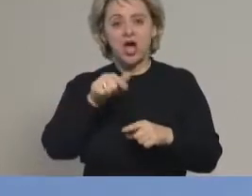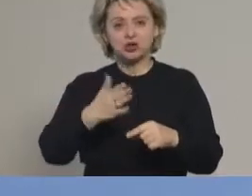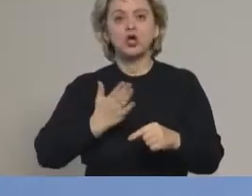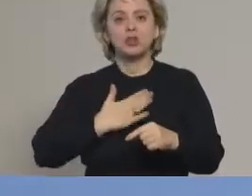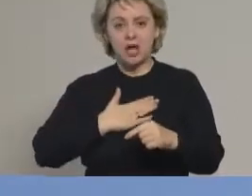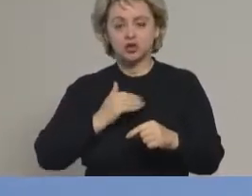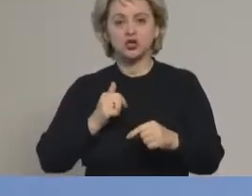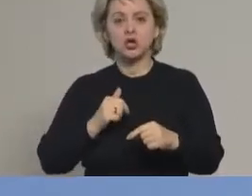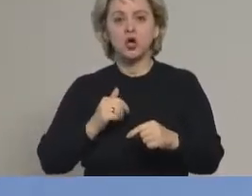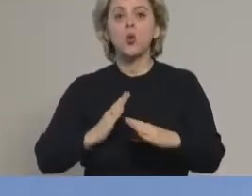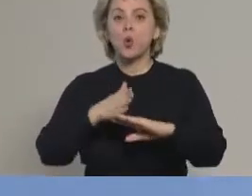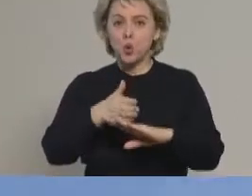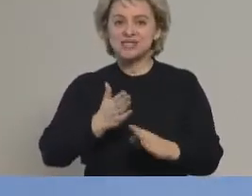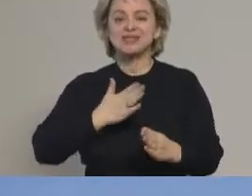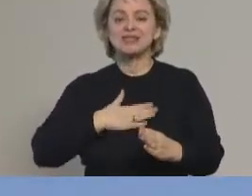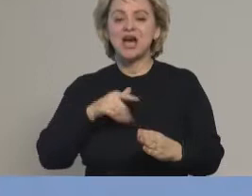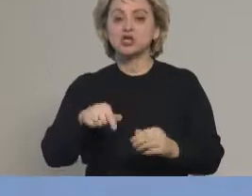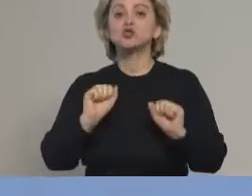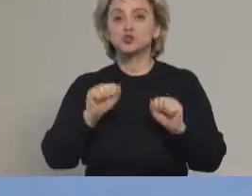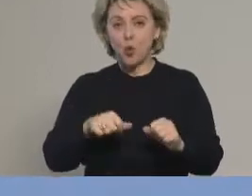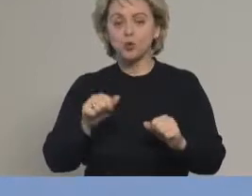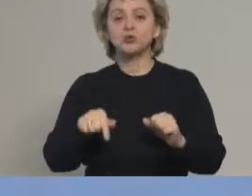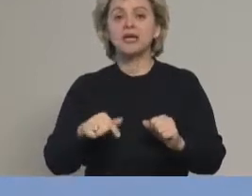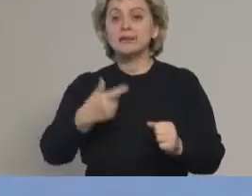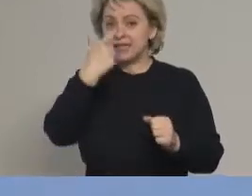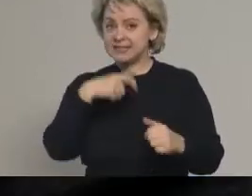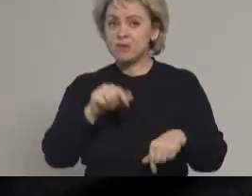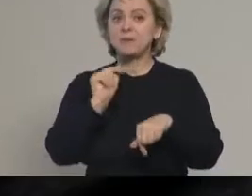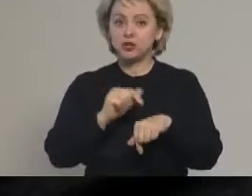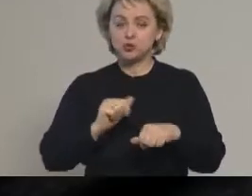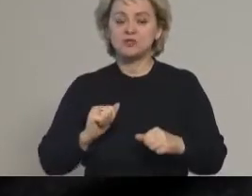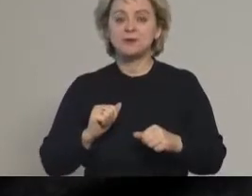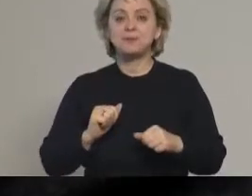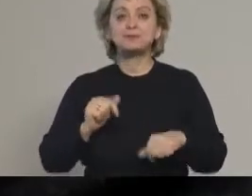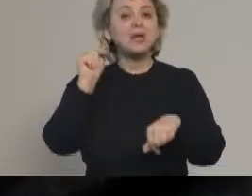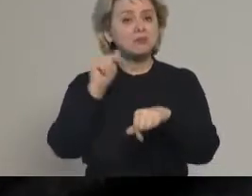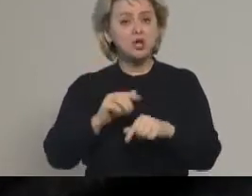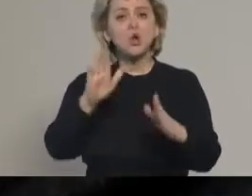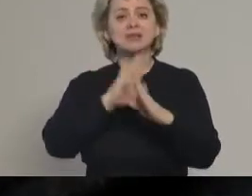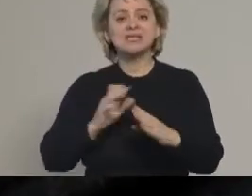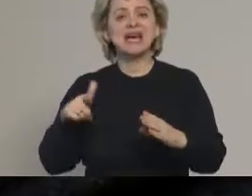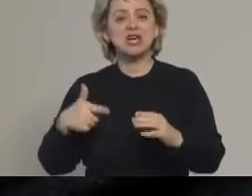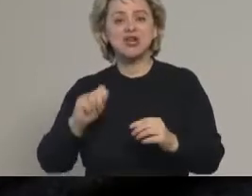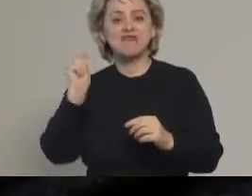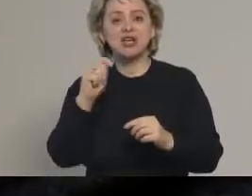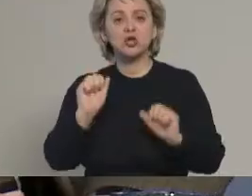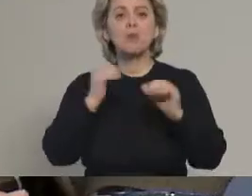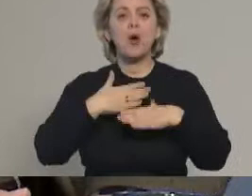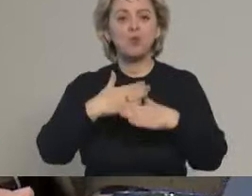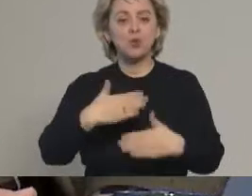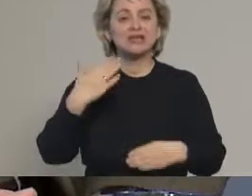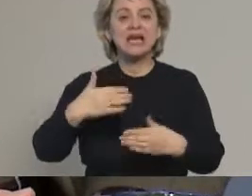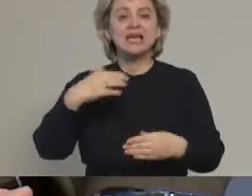наши гости, наши посетители и смогут на себе прочувствовать. Прочувствовать атмосферу гражданской войны